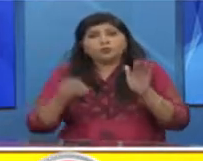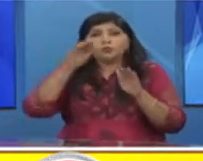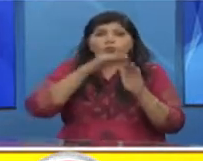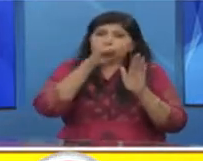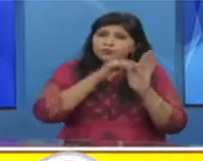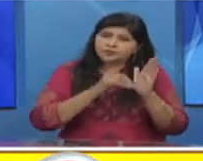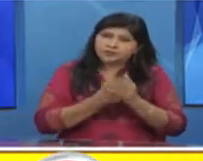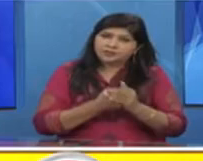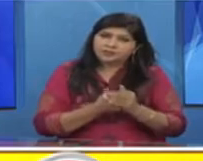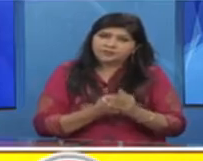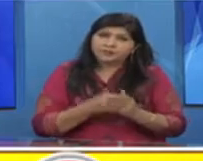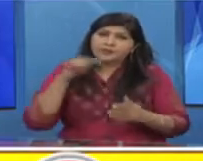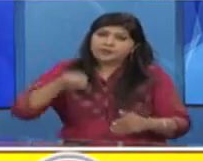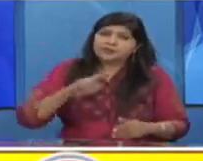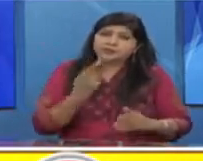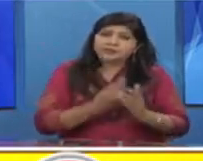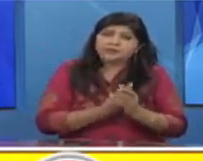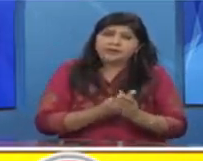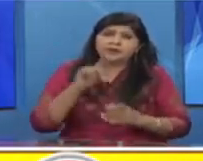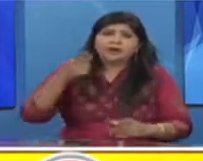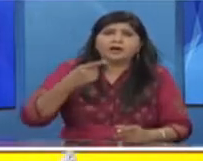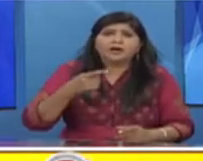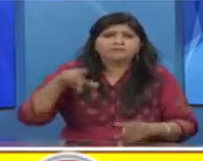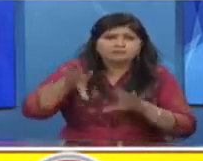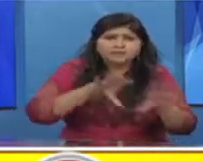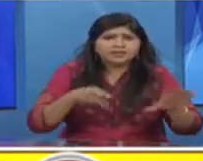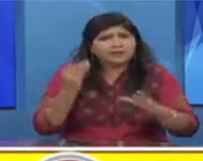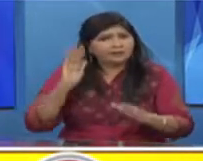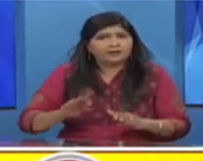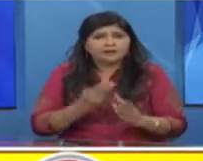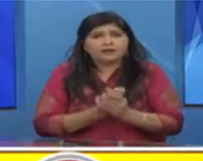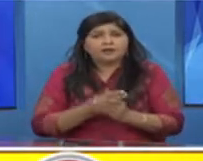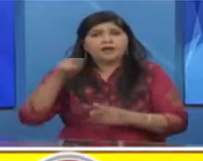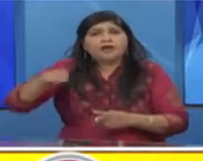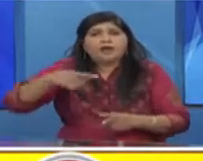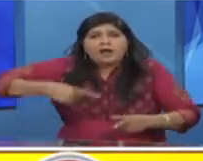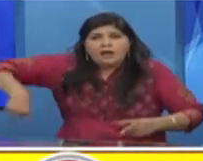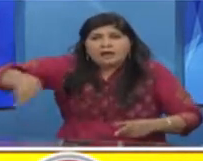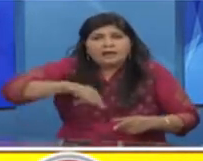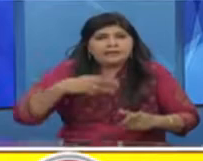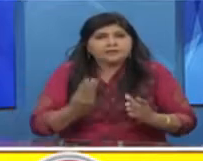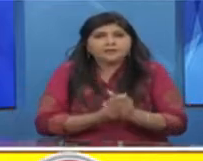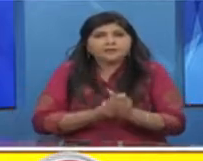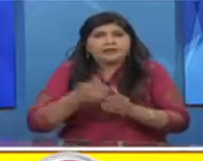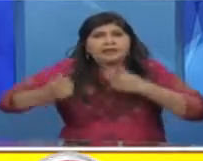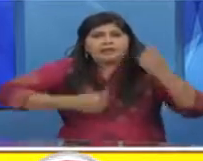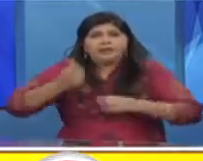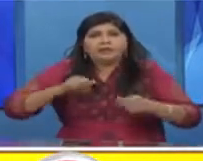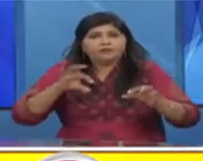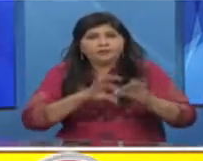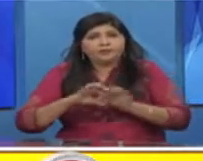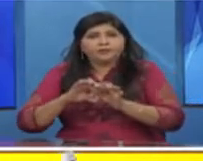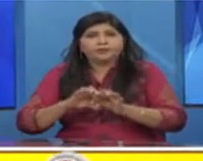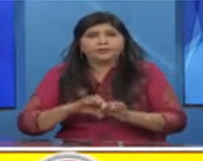पहुंचाने के लिए। और इसलिए आप जिस भी शहर में रहते हो, वहां अपने आसपास रन फॉर यूनिटी के बारे